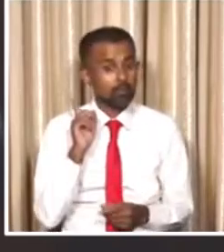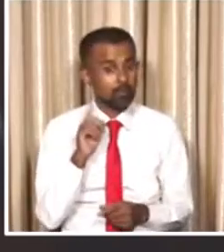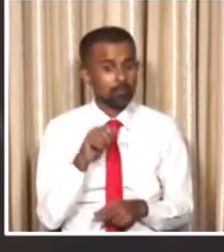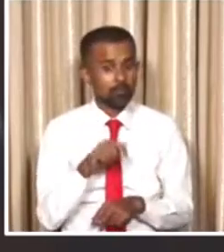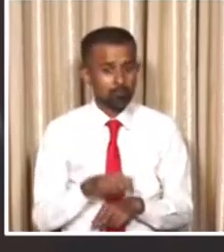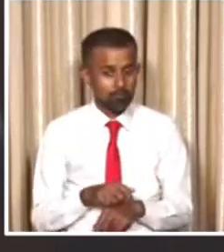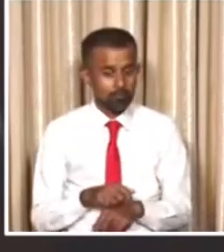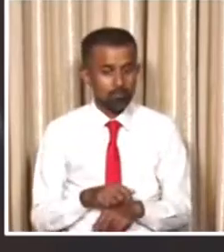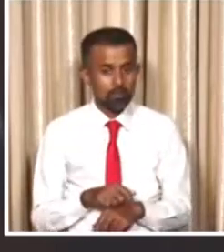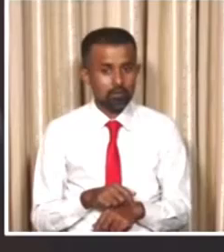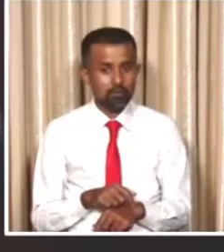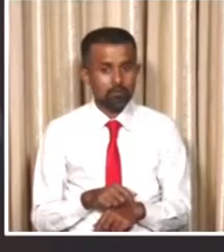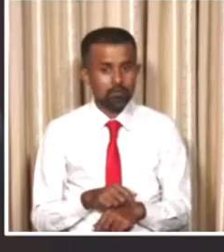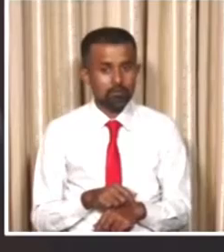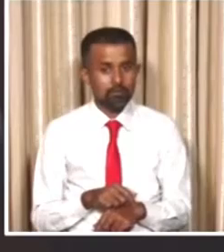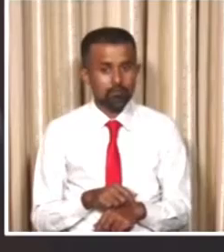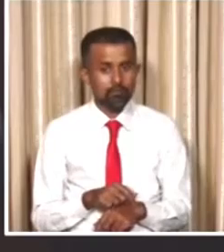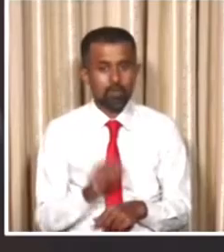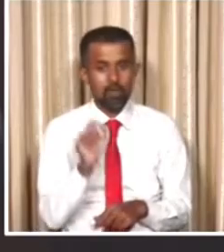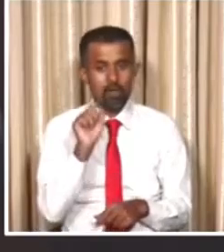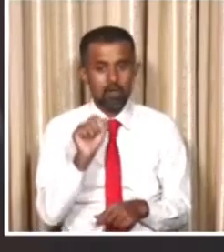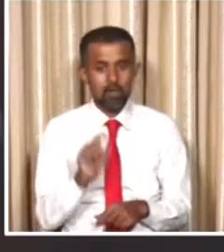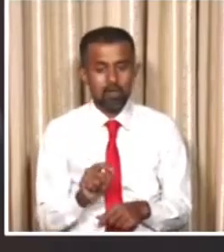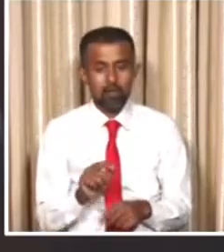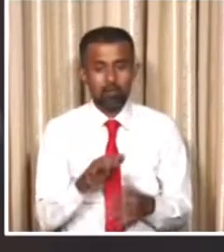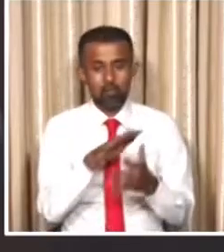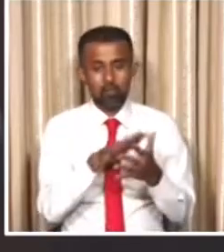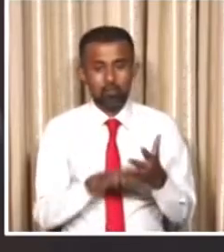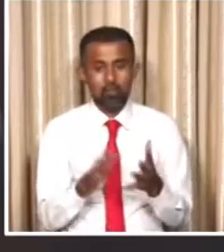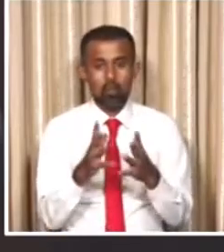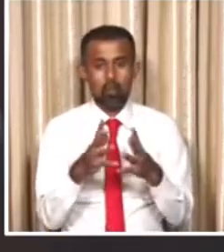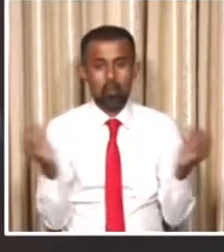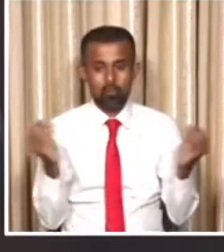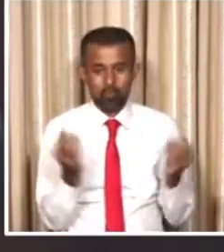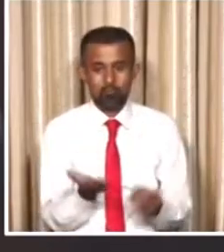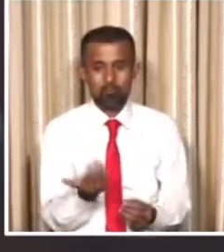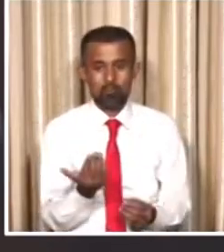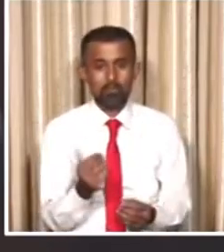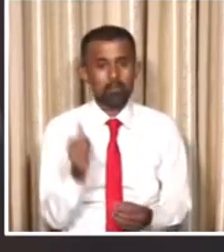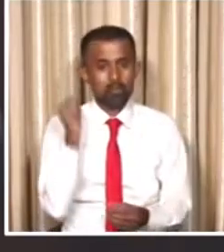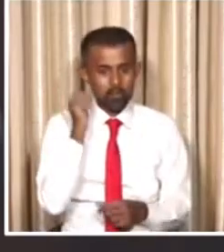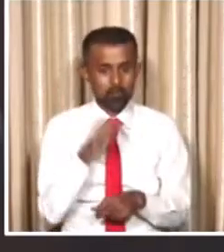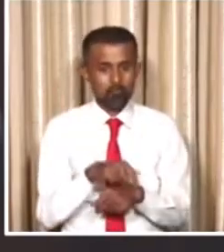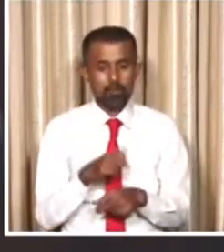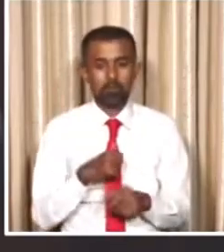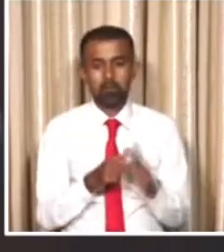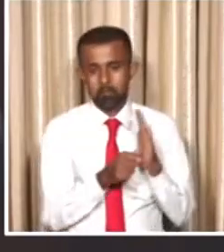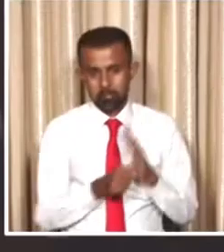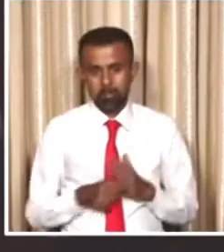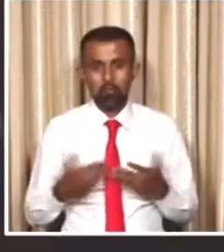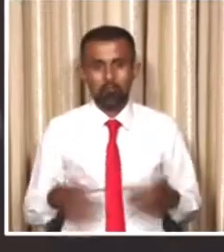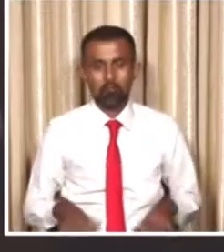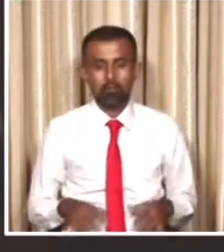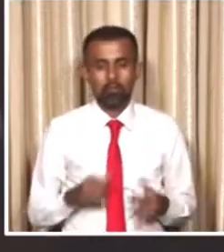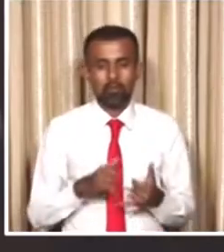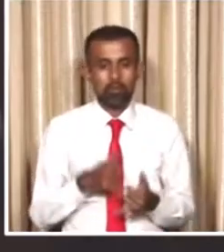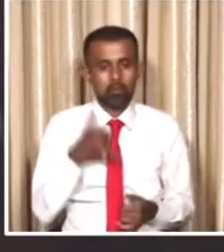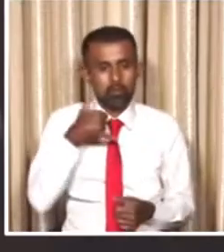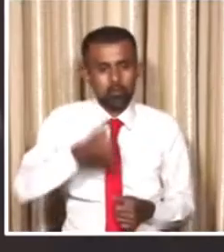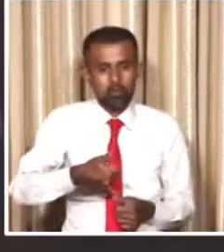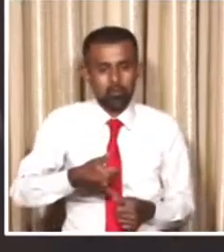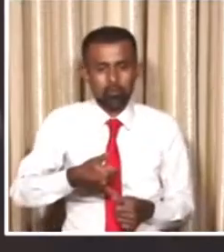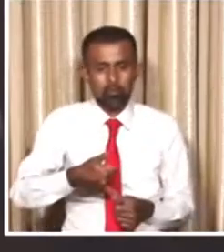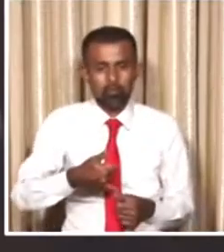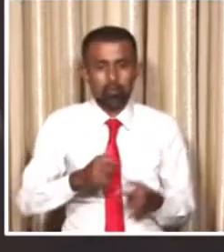අවස්ථාවේදී මෙම නාම යෝජනා පත්‍ර අවලංගු කරන්න කියලා. ඒ වෙලාවෙත් අපේ කකුලෙන් ඇද්දා. සමග ජන බලවේගයේ